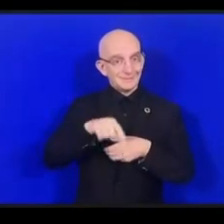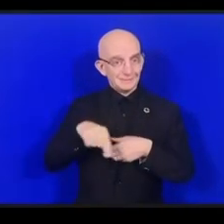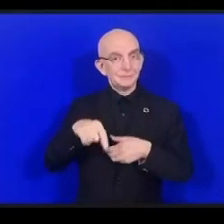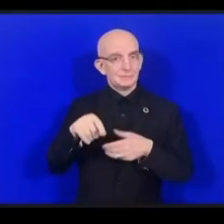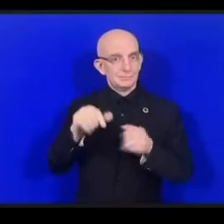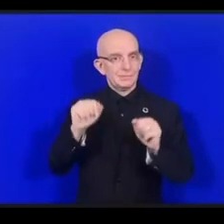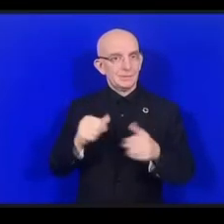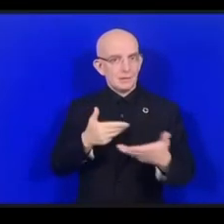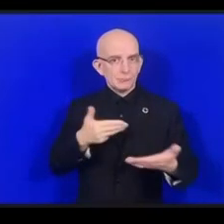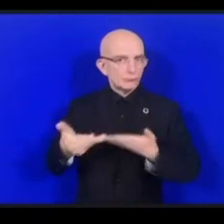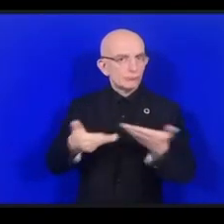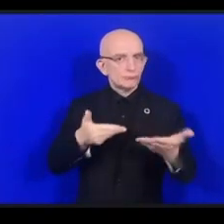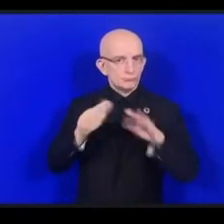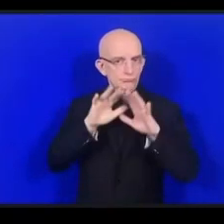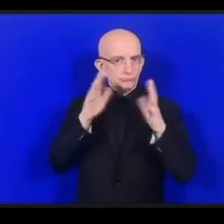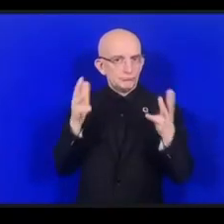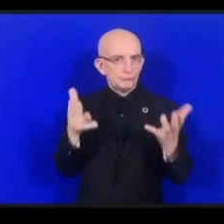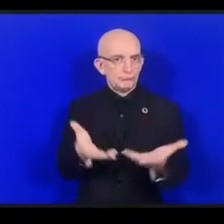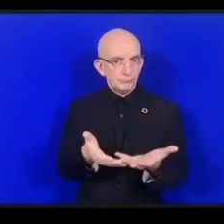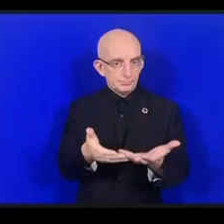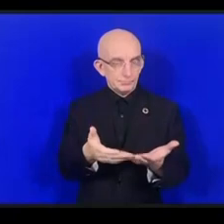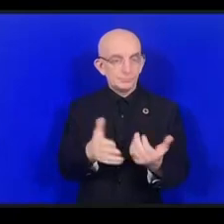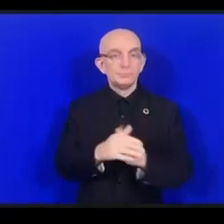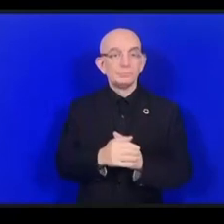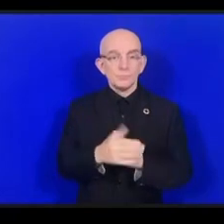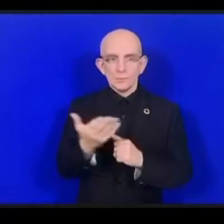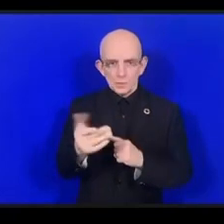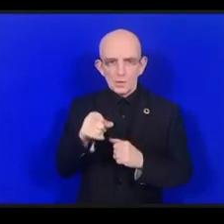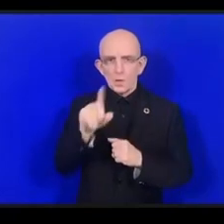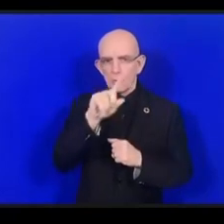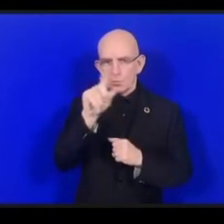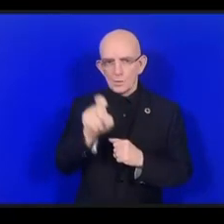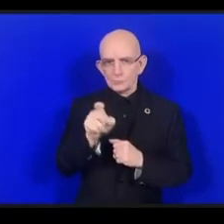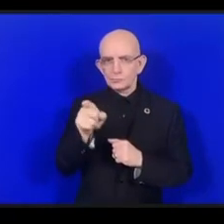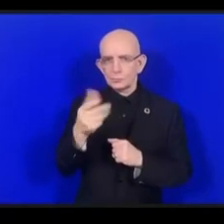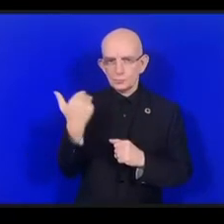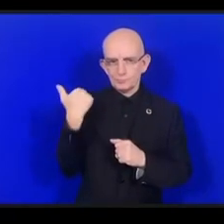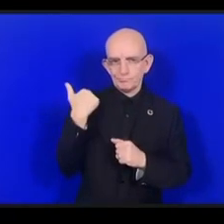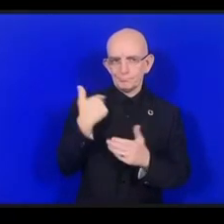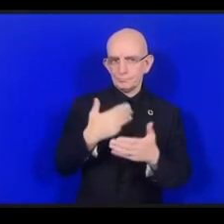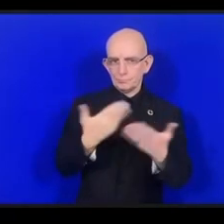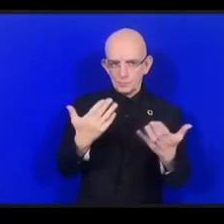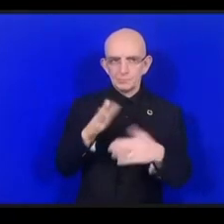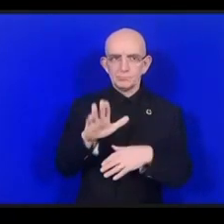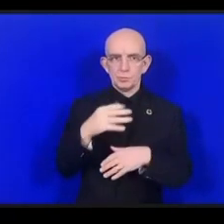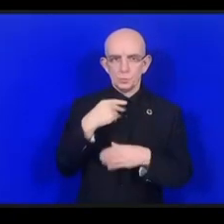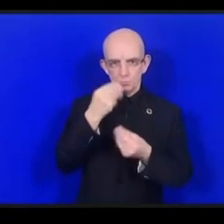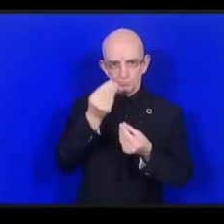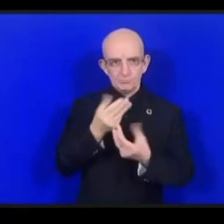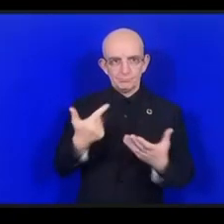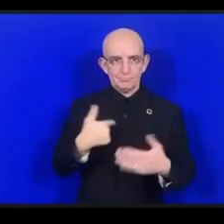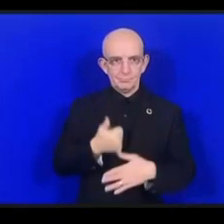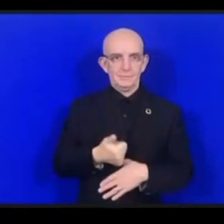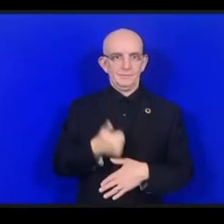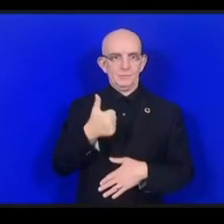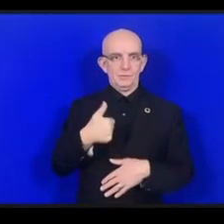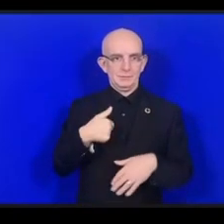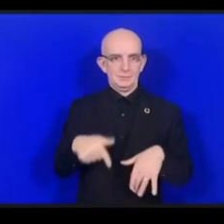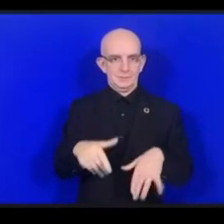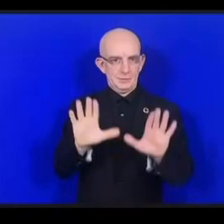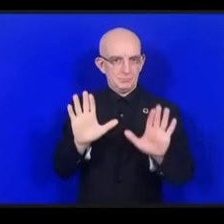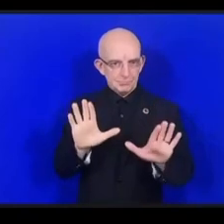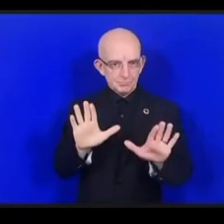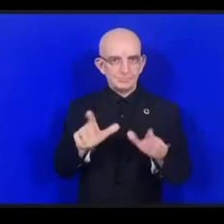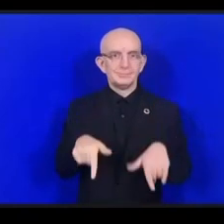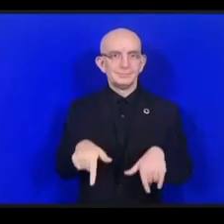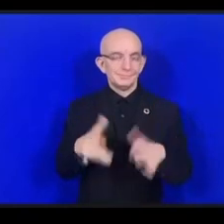天是第一个发言嘛，所以说我想说教育是一项基本的人权，我们怎么样确保大